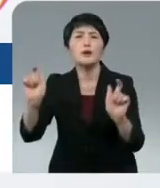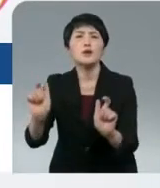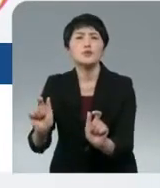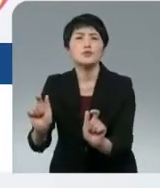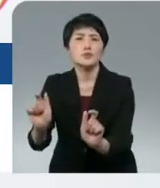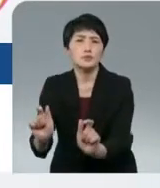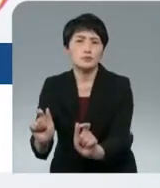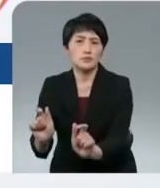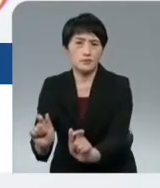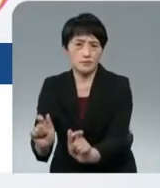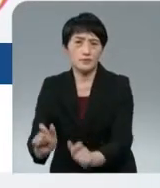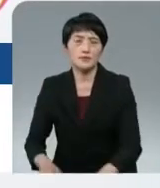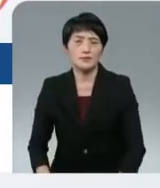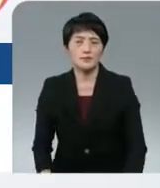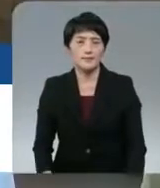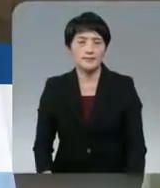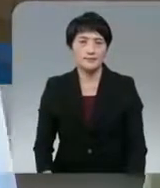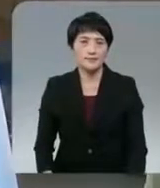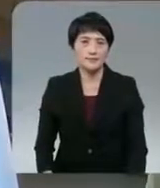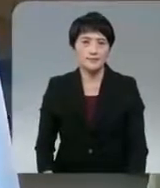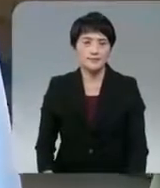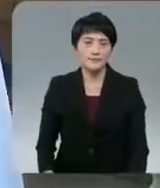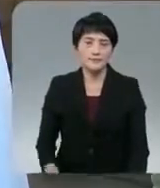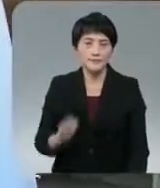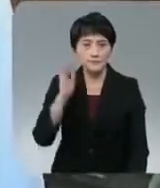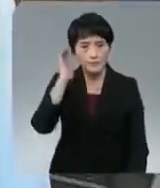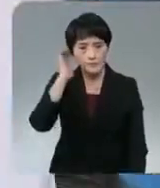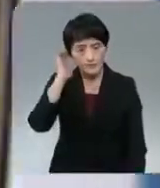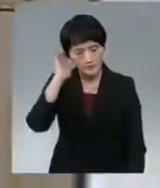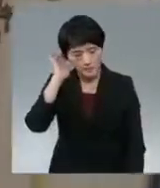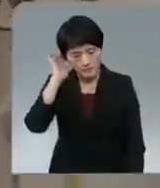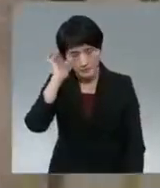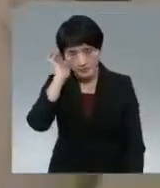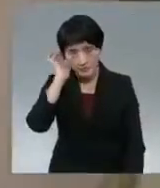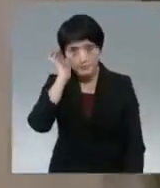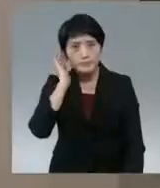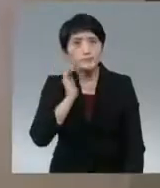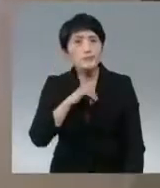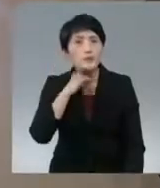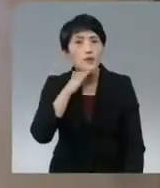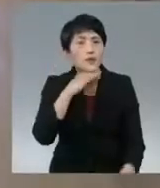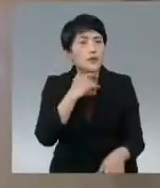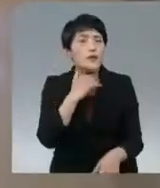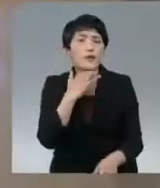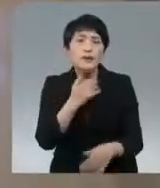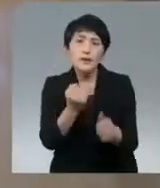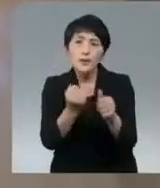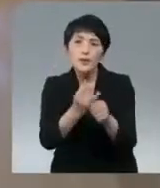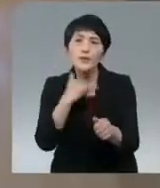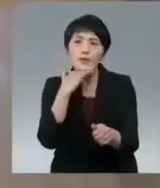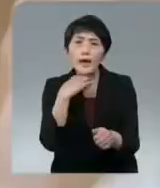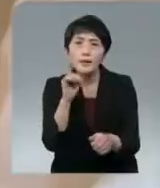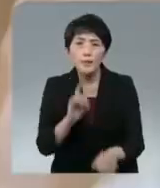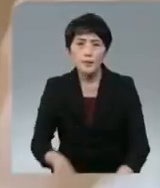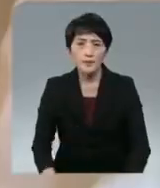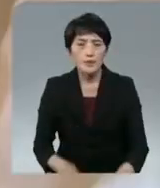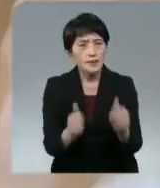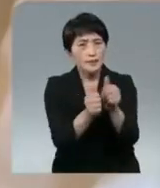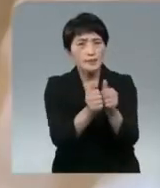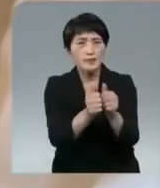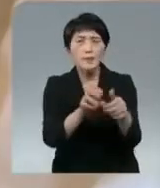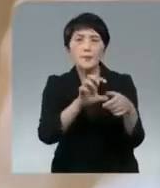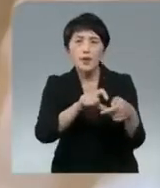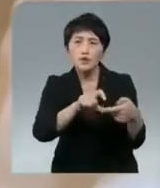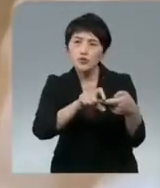trăm mối quan chức cục Thống kê phân tích tại Hàn Quốc Vẫn thiên về khuynh hướng kết hôn trước rồi mới sinh con nên vì số cặp kết hôn có